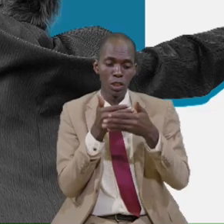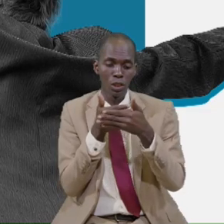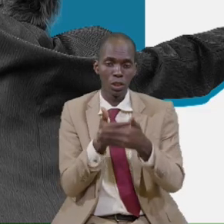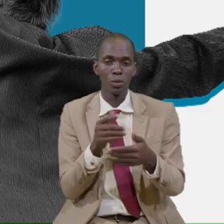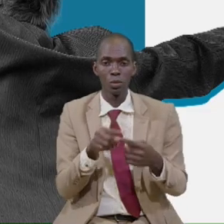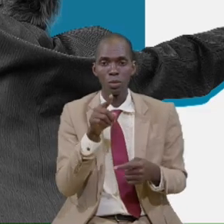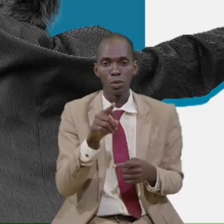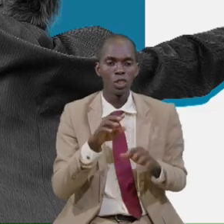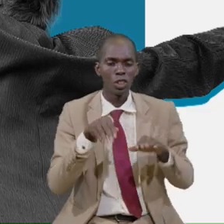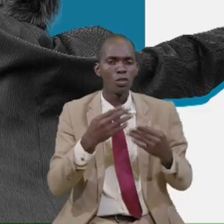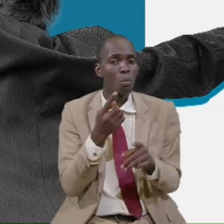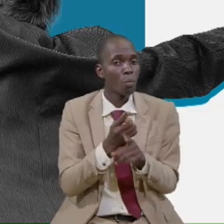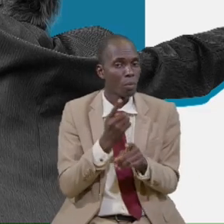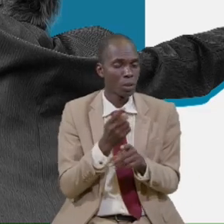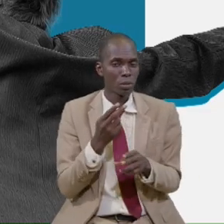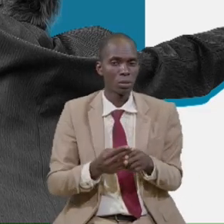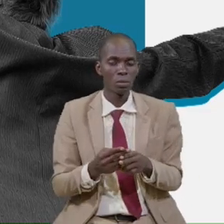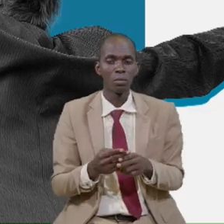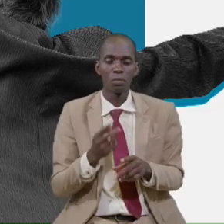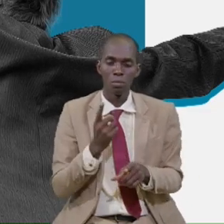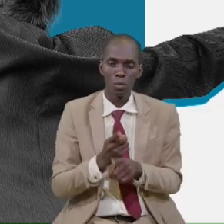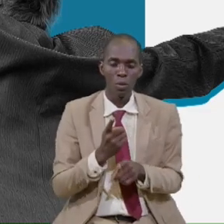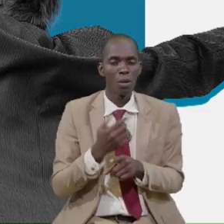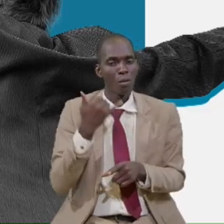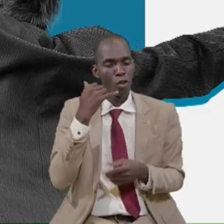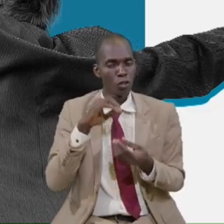Donnez-leur votre nom approprié,